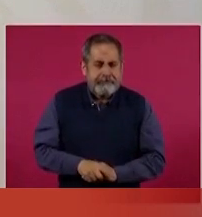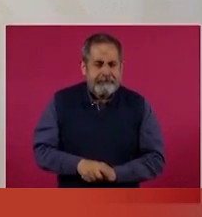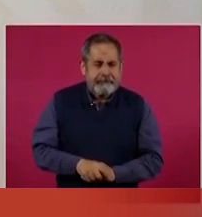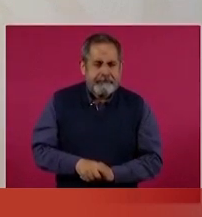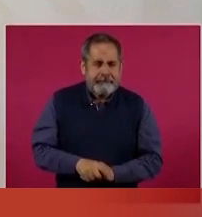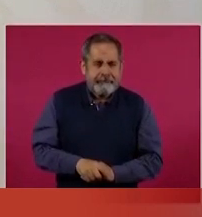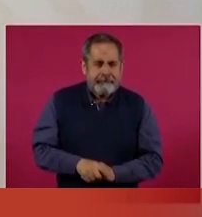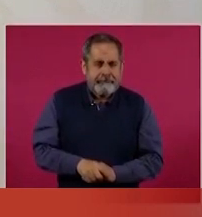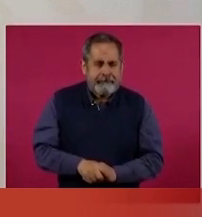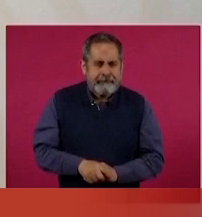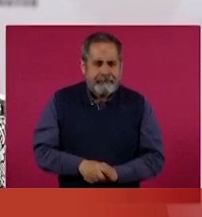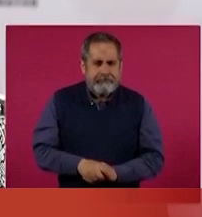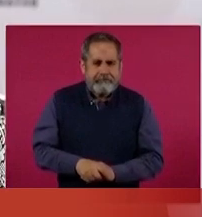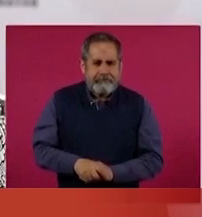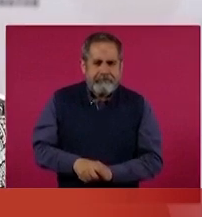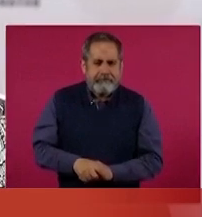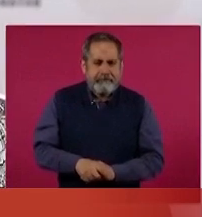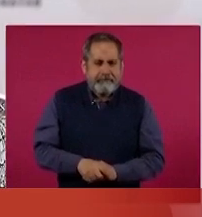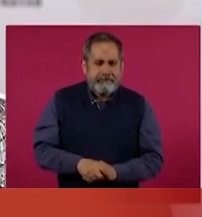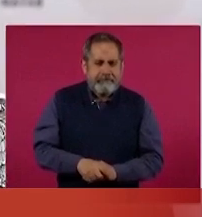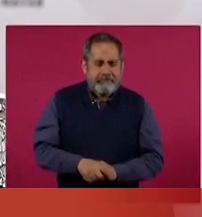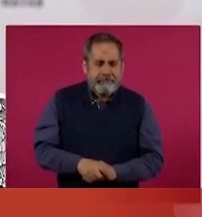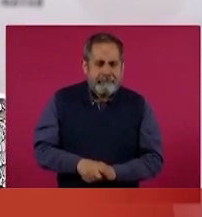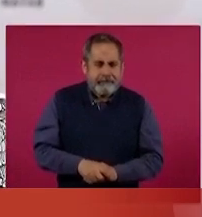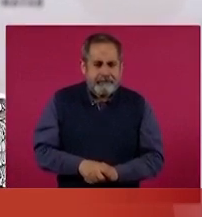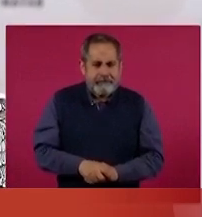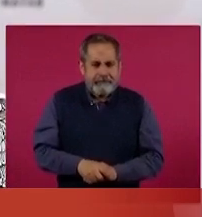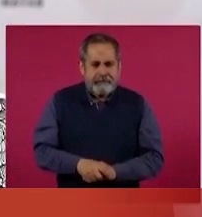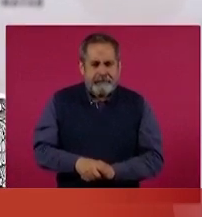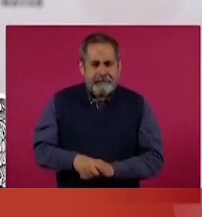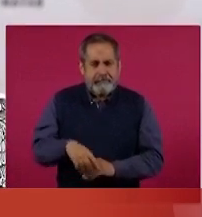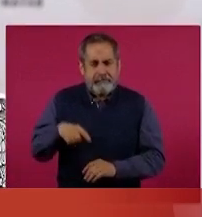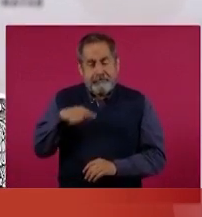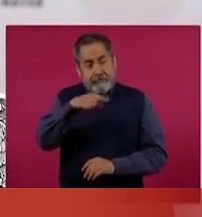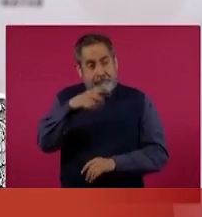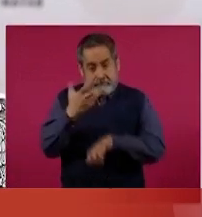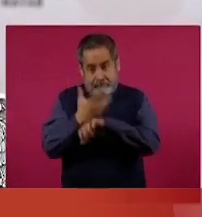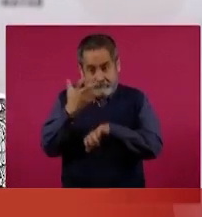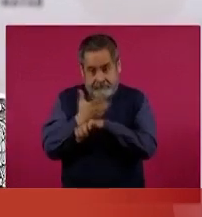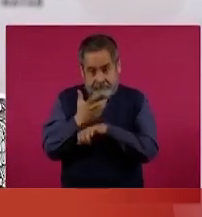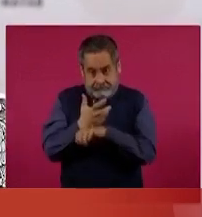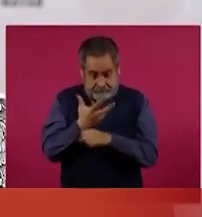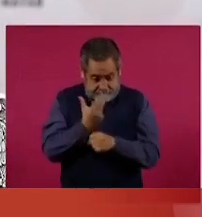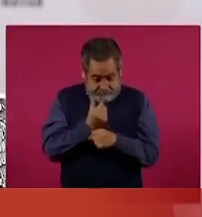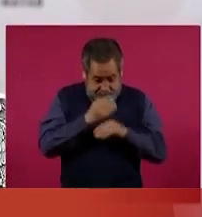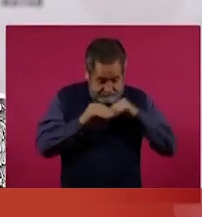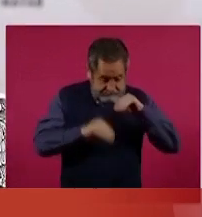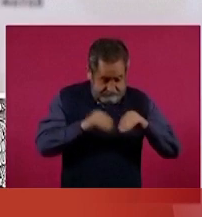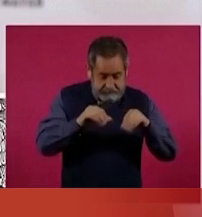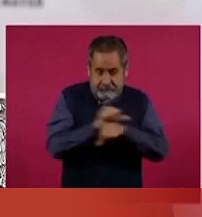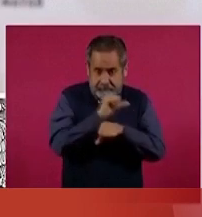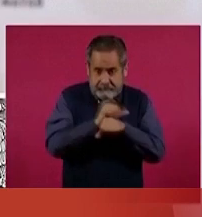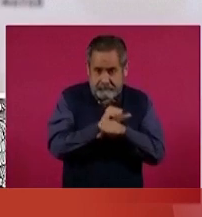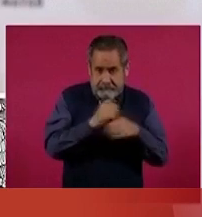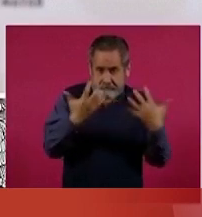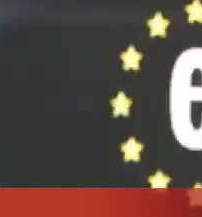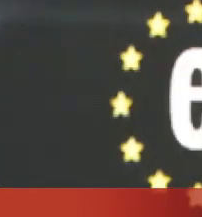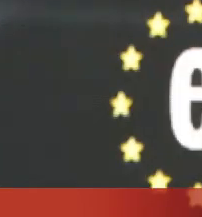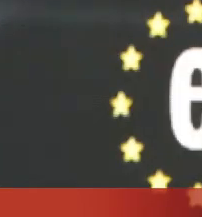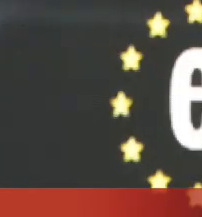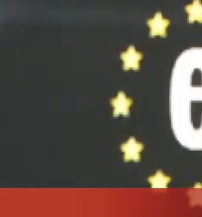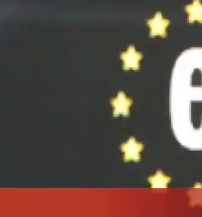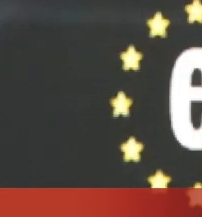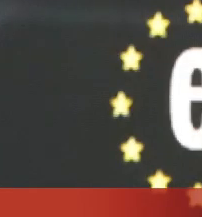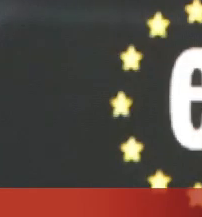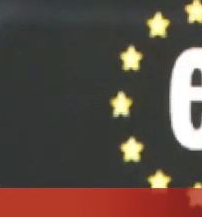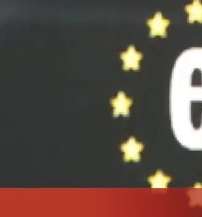任何一个国家都是如此。一旦选举结束，政府成立，事情就会改变。马斯克回应说，如